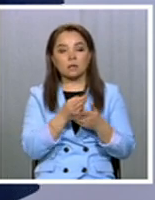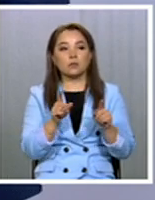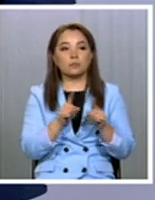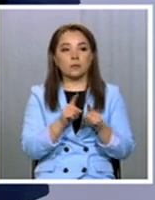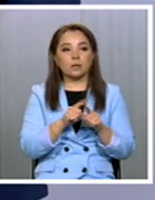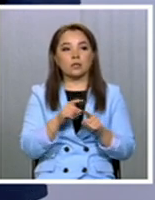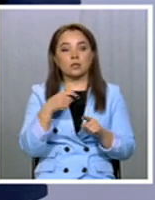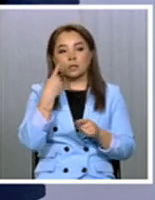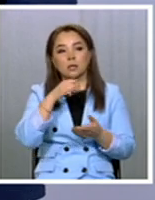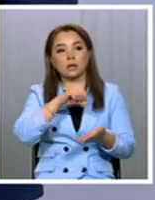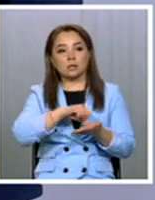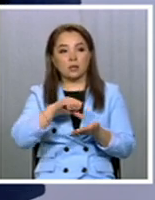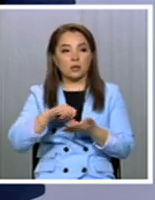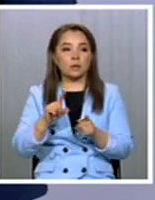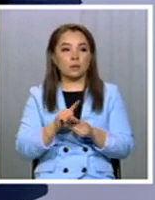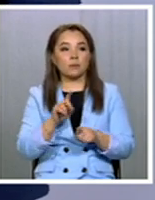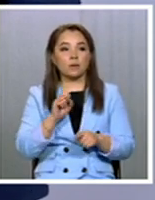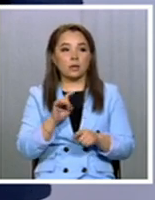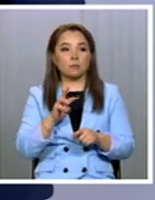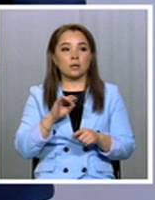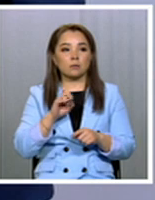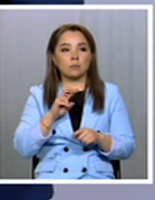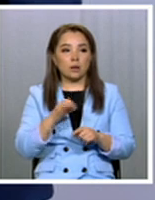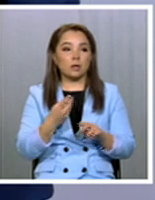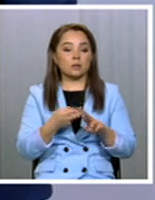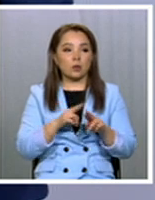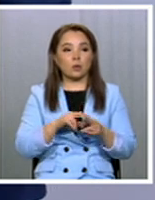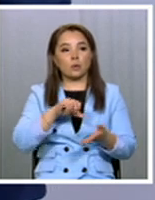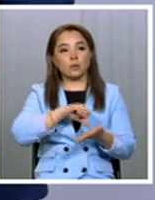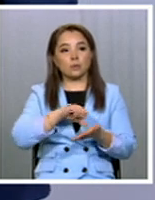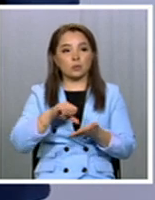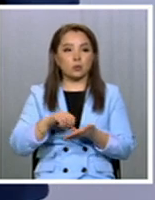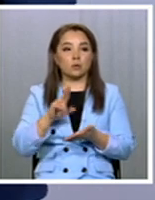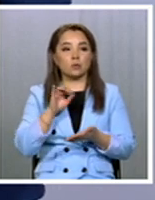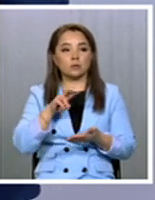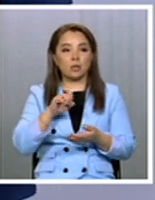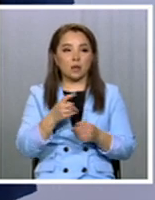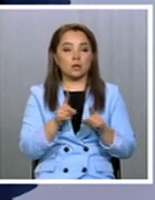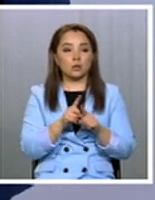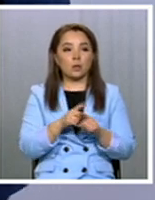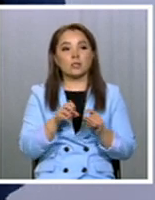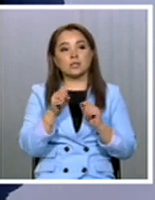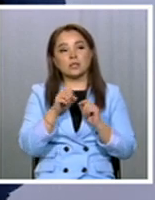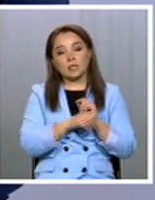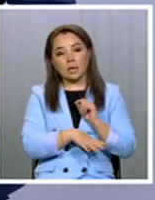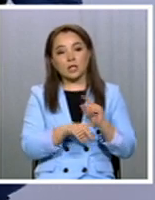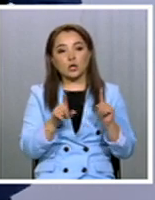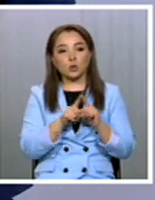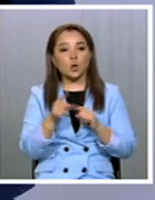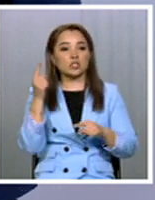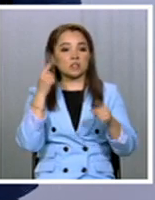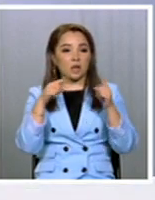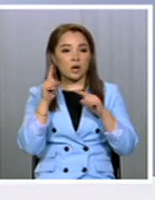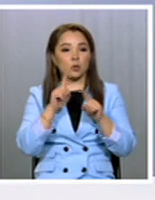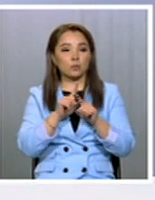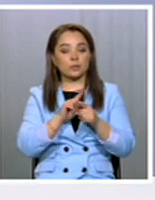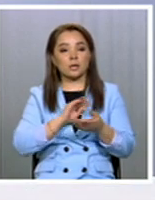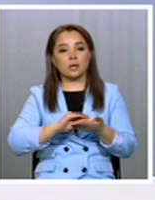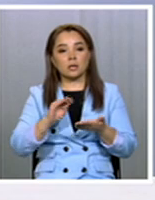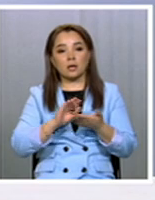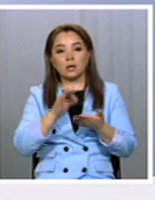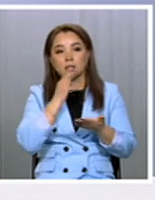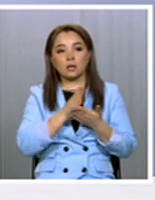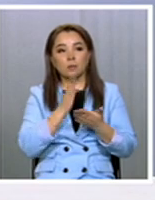белгісі», «Бер Мырқымбай қолында», «Құлтай», «Болыс», «Кеди» сынды шығармалары жарық көрді.